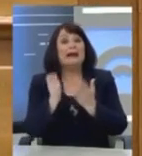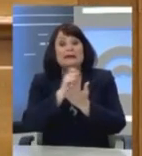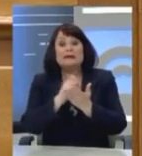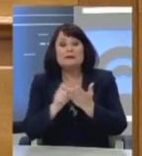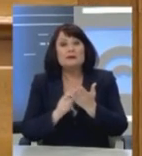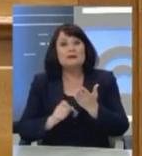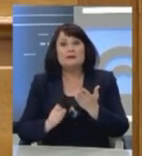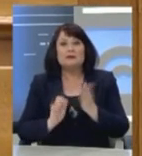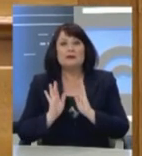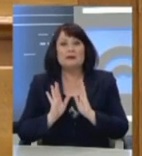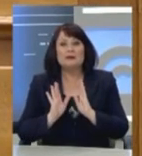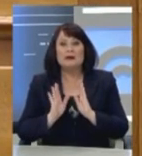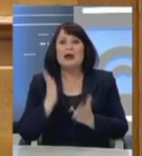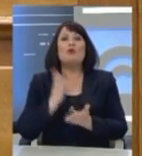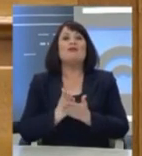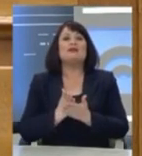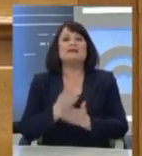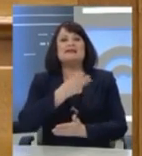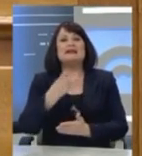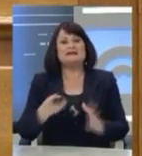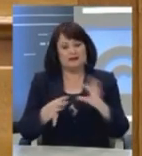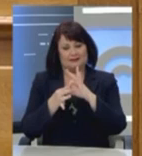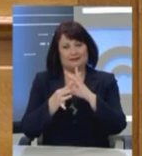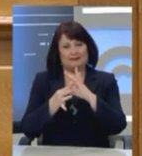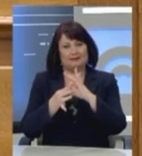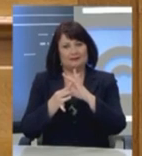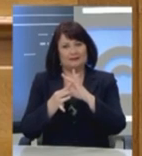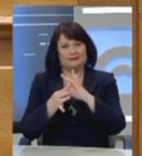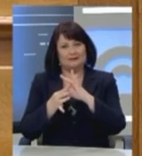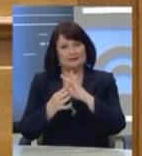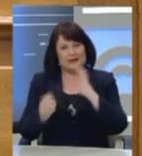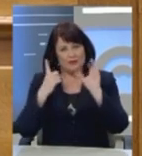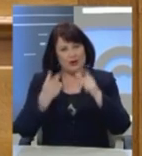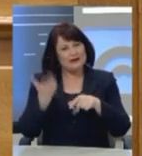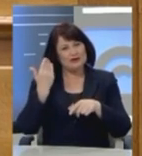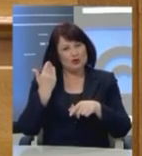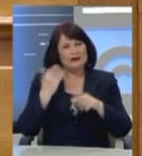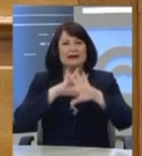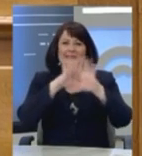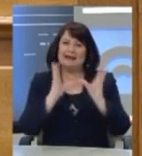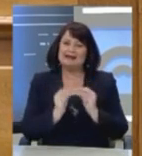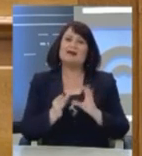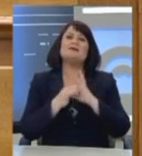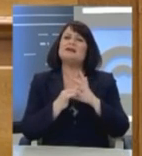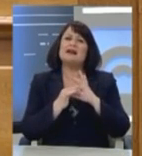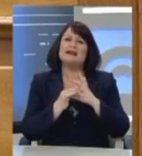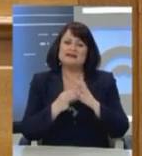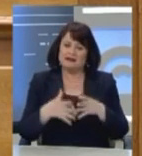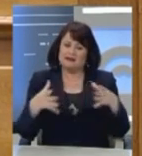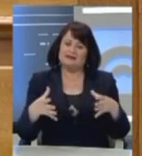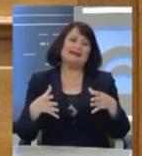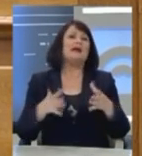από την ιστορική αποτίμηση της επιλογής αυτής, ότι το ευρύτερο πλαίσιο αυτής της συνεργασίας